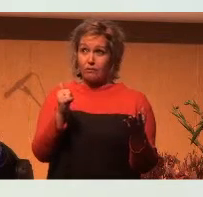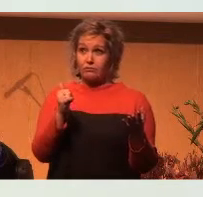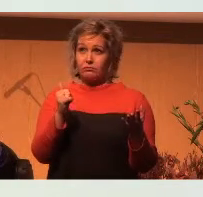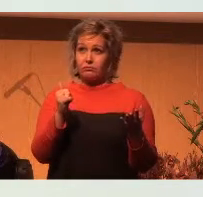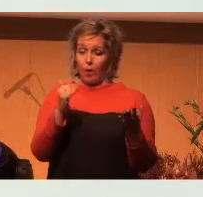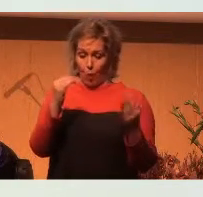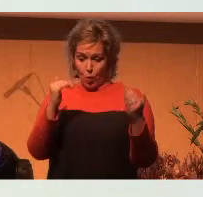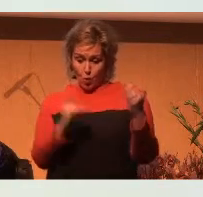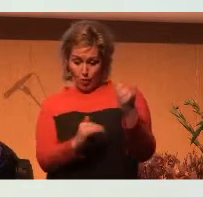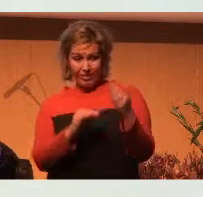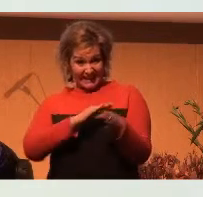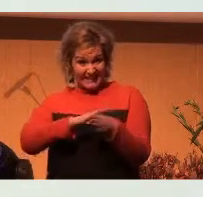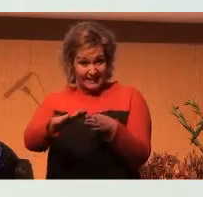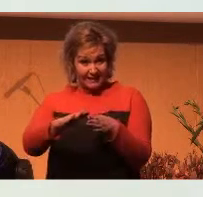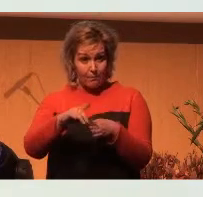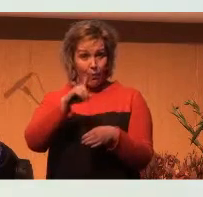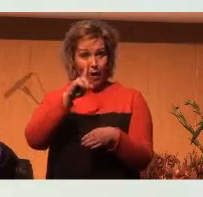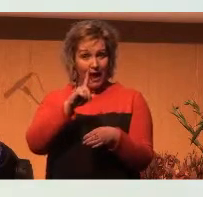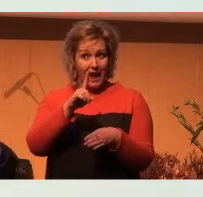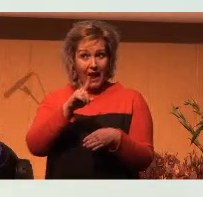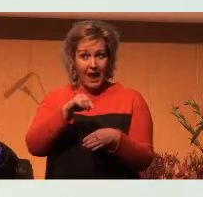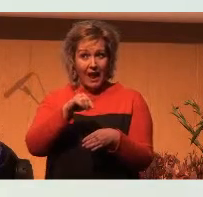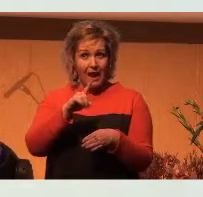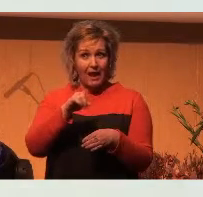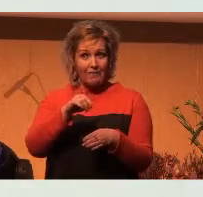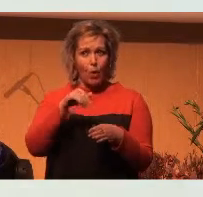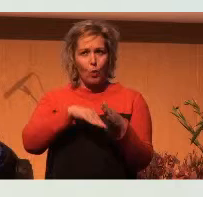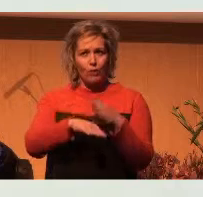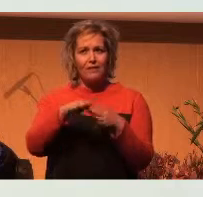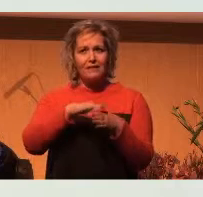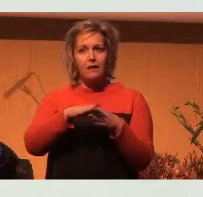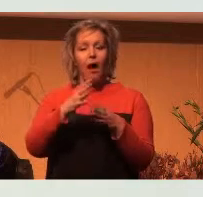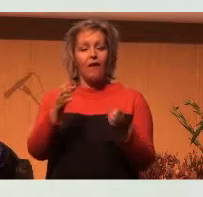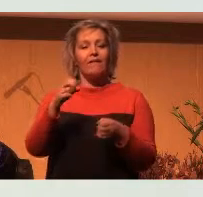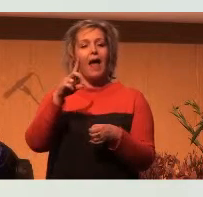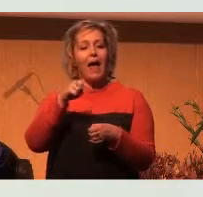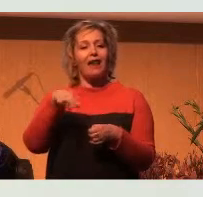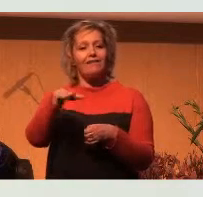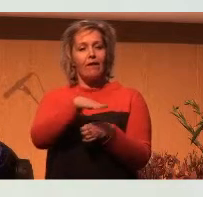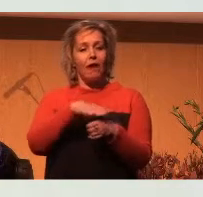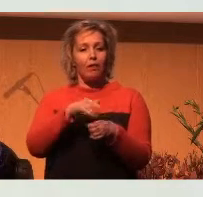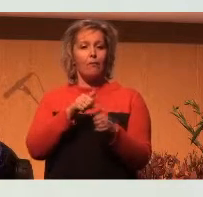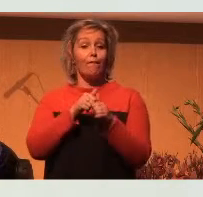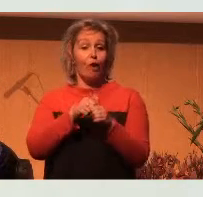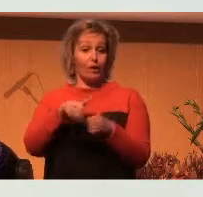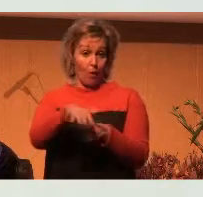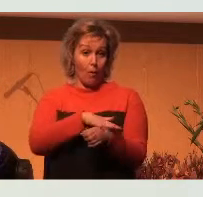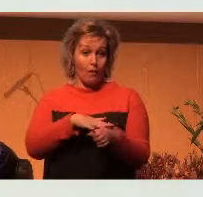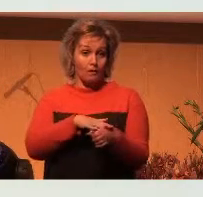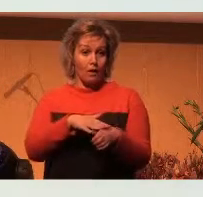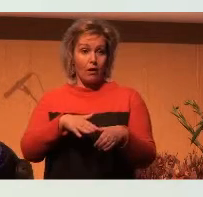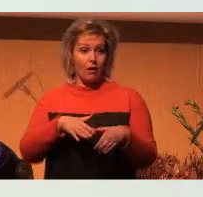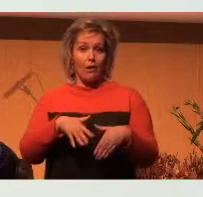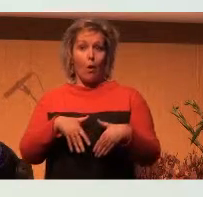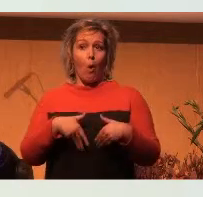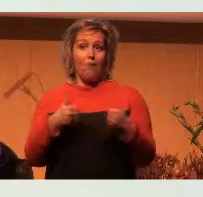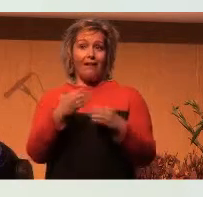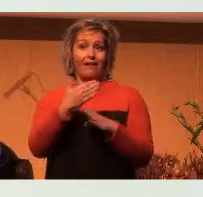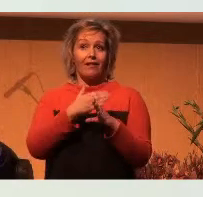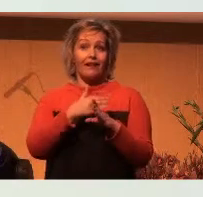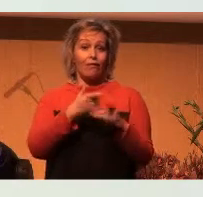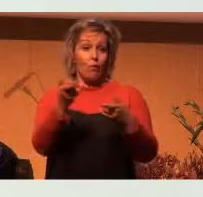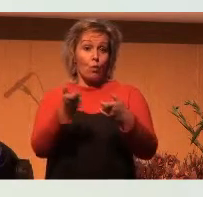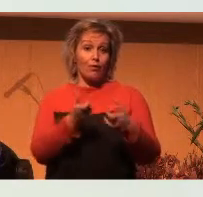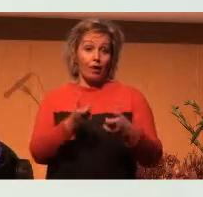lå under snittet, på 11 under snittet av 11 land på følgende områder. Opplevd kvalitet på